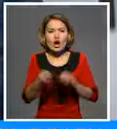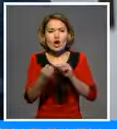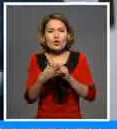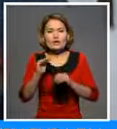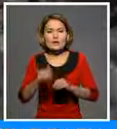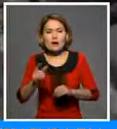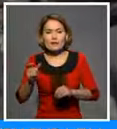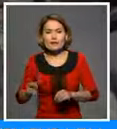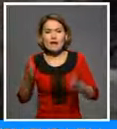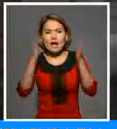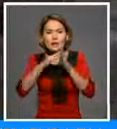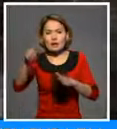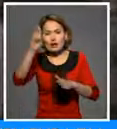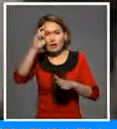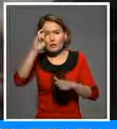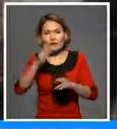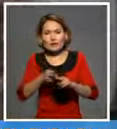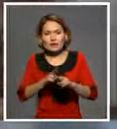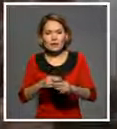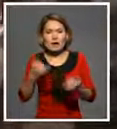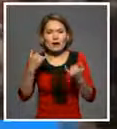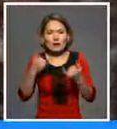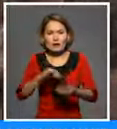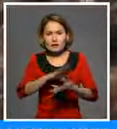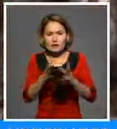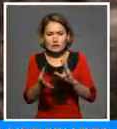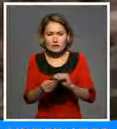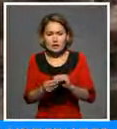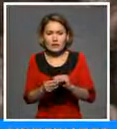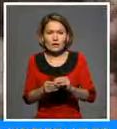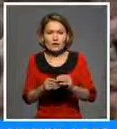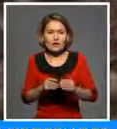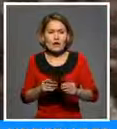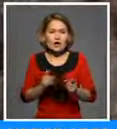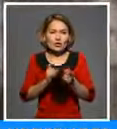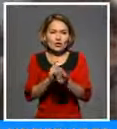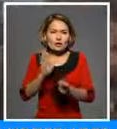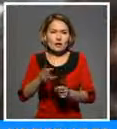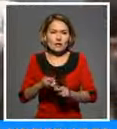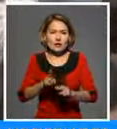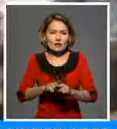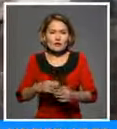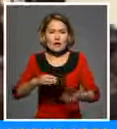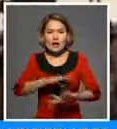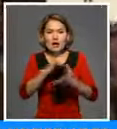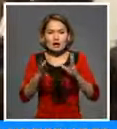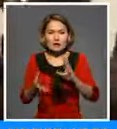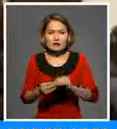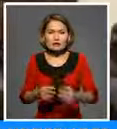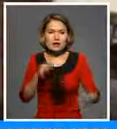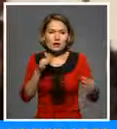қатысқан 15 мыңдай адам Ислам мемлекетімен күресетін болады. Ал Associated Press-тің хабарлауынша, бұл қарулы топ жетекшілерінің арасында араздық